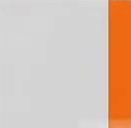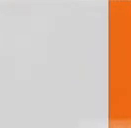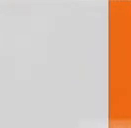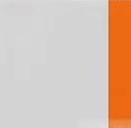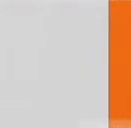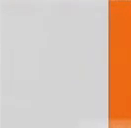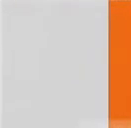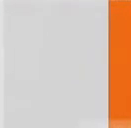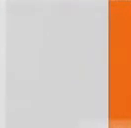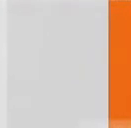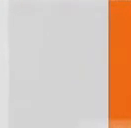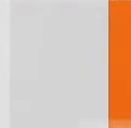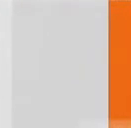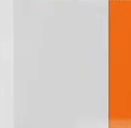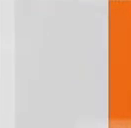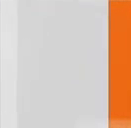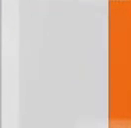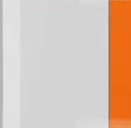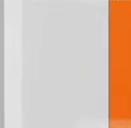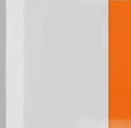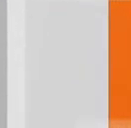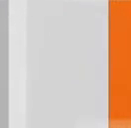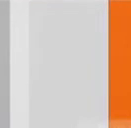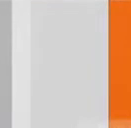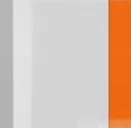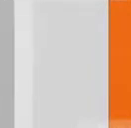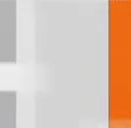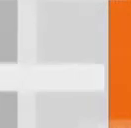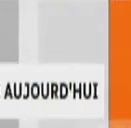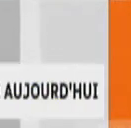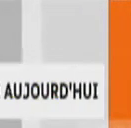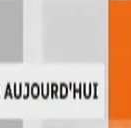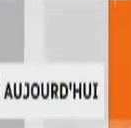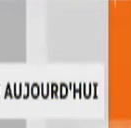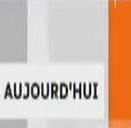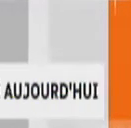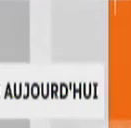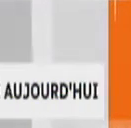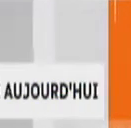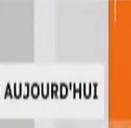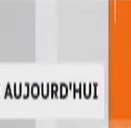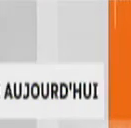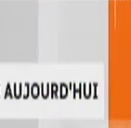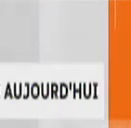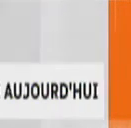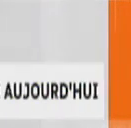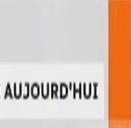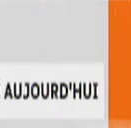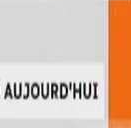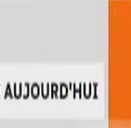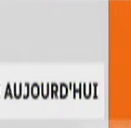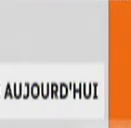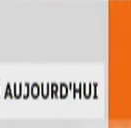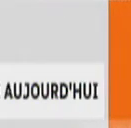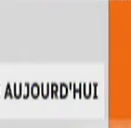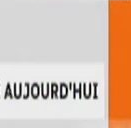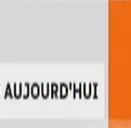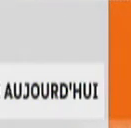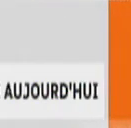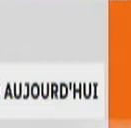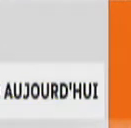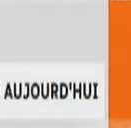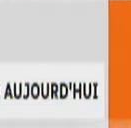parliez. C'est-à-dire que vous en savez un petit peu plus là maintenant sur la manière dont le gouvernement Legault a l'intention de commencer ce déconfinement, c'est-à-dire de